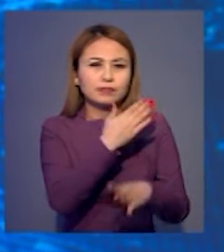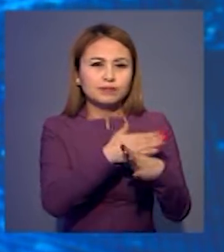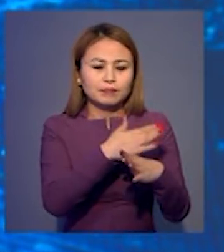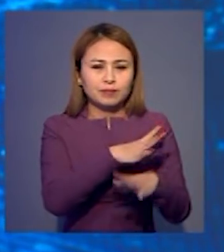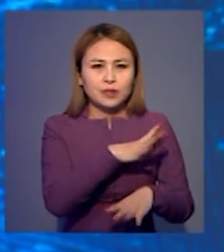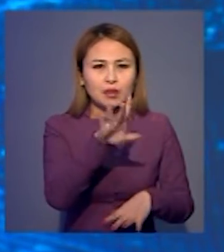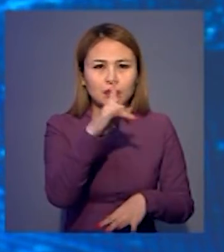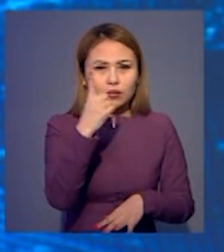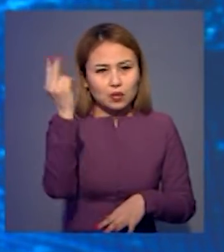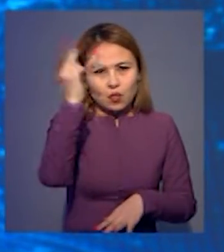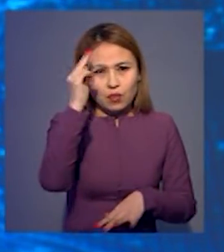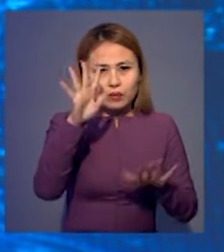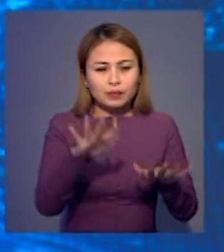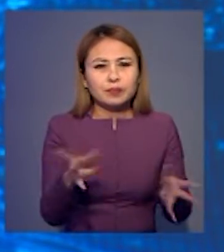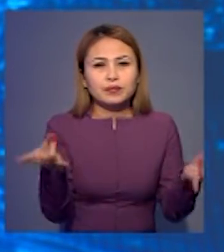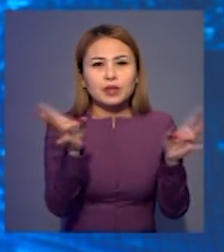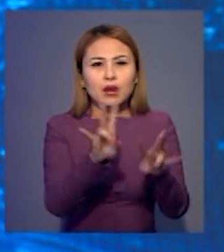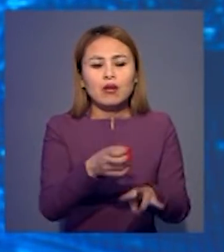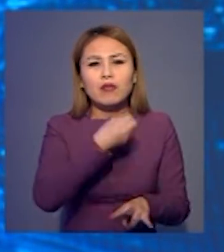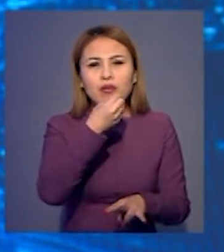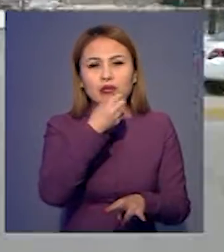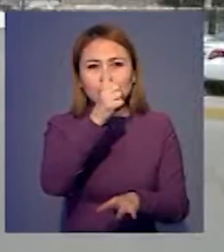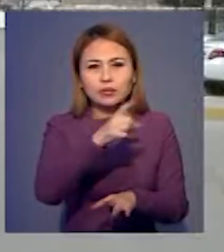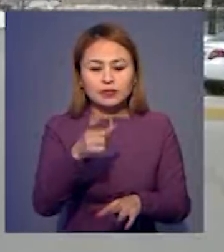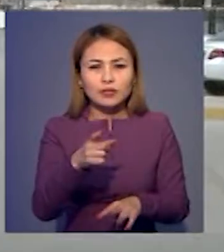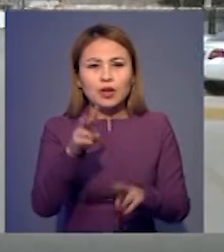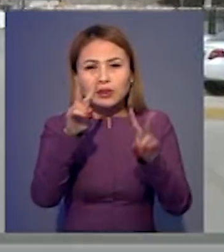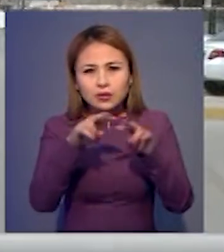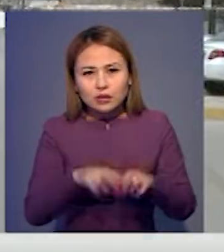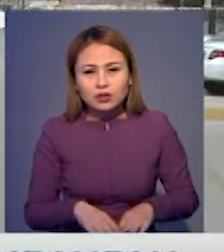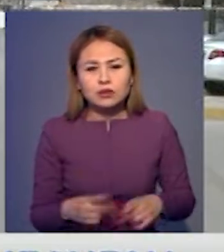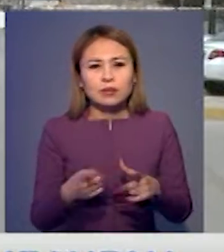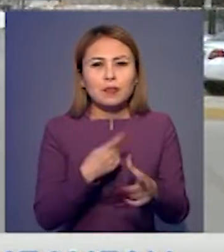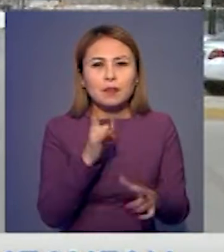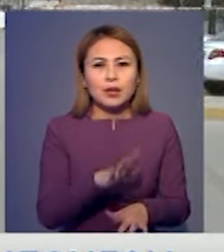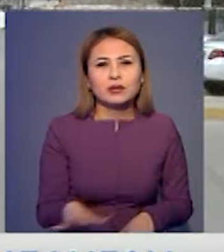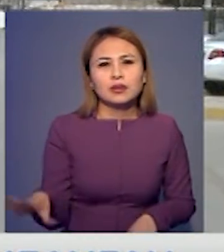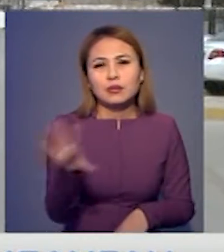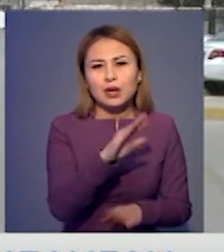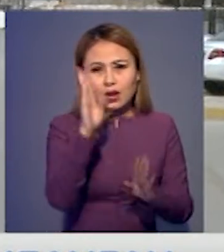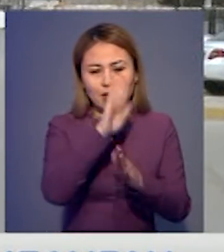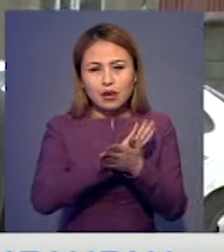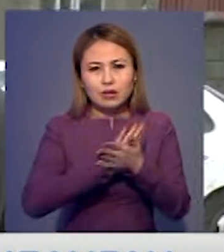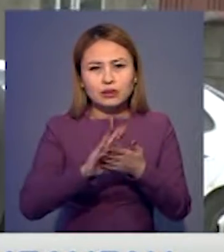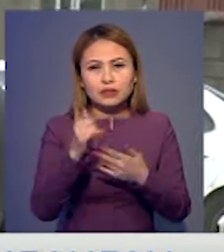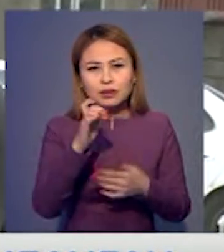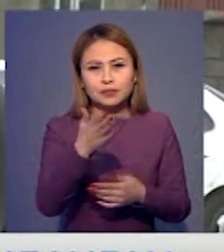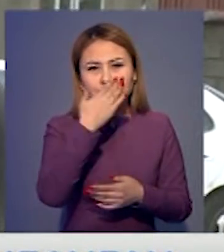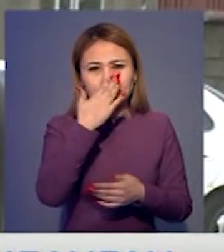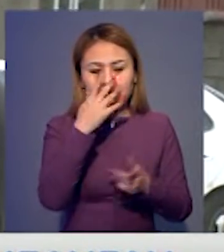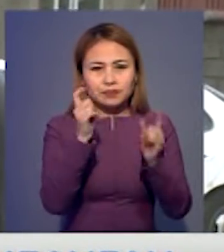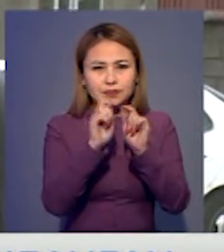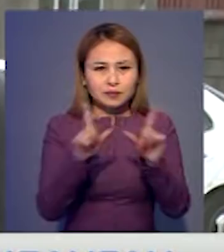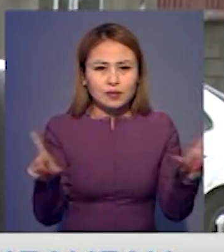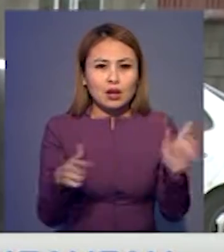көмегіне жүгінген. Оның 41 оқушы, қалғаны ересек адамдар. Тексеріс нәтижесінде балалардың табиғи газдан иістенгені